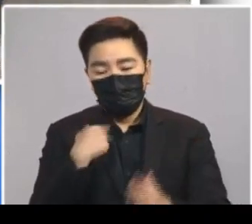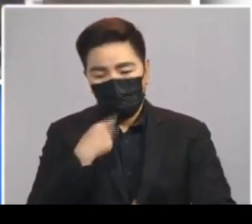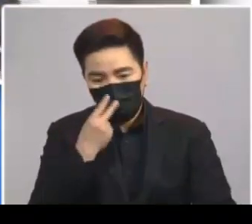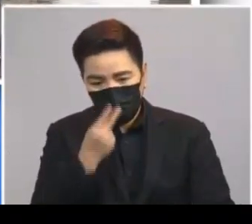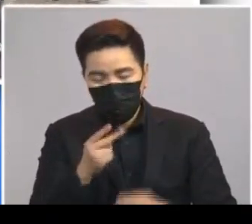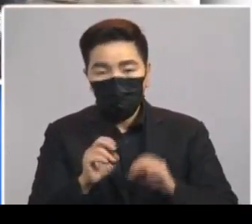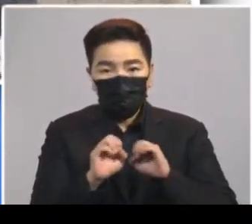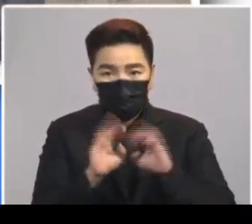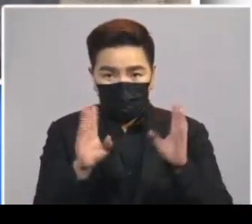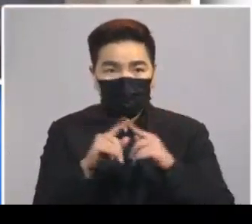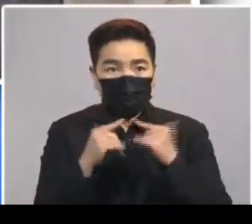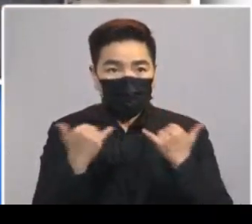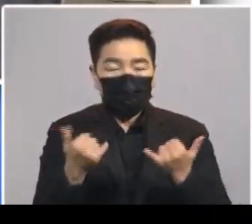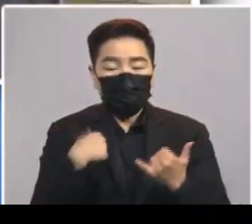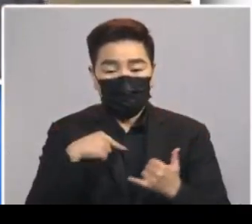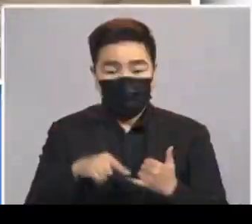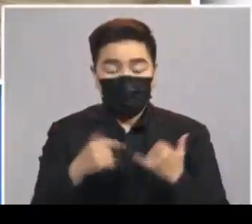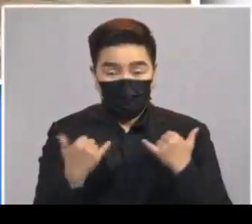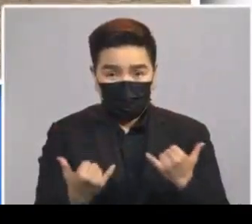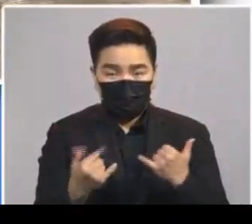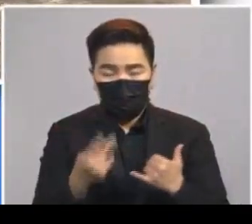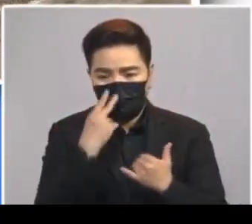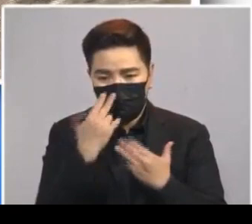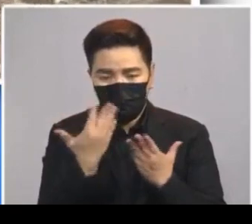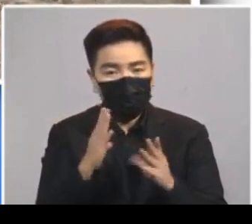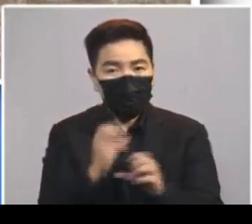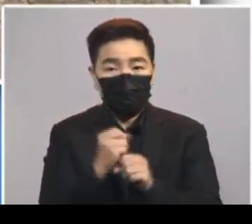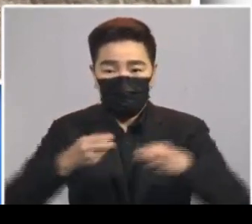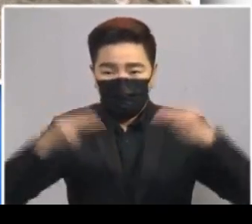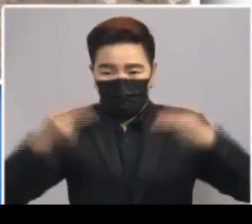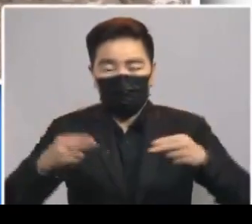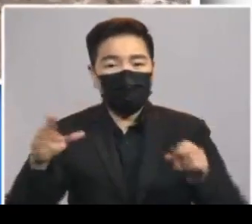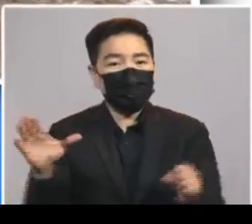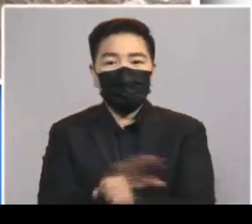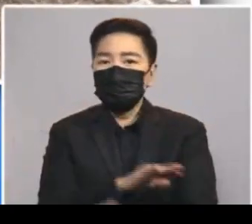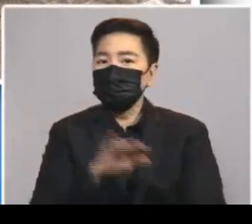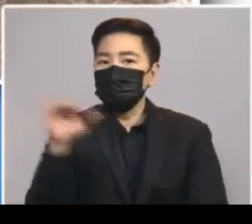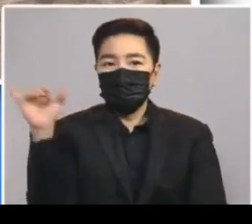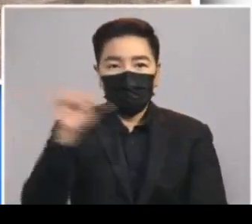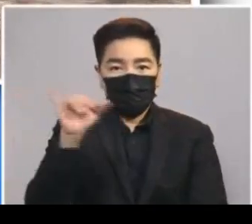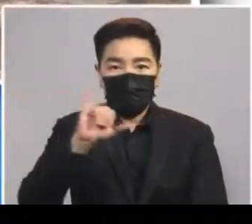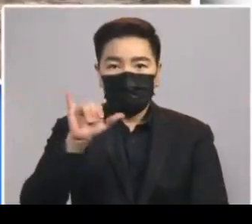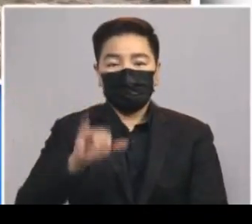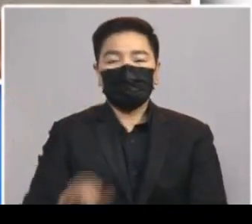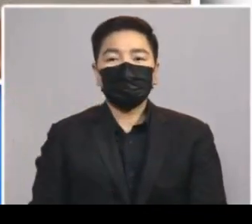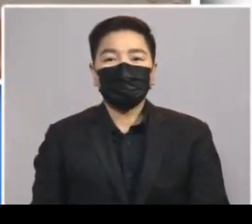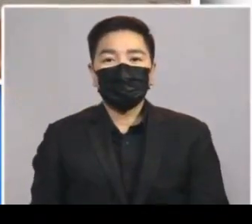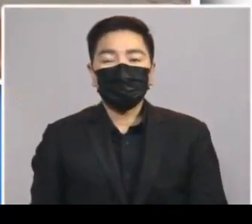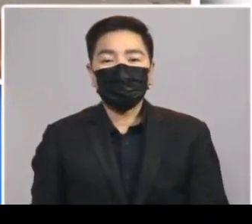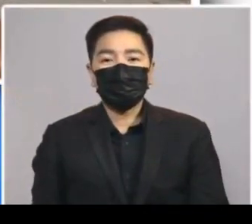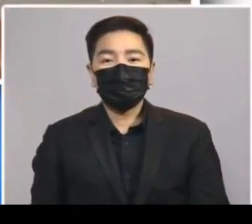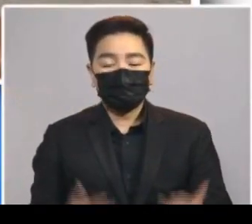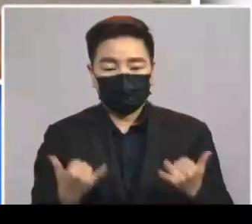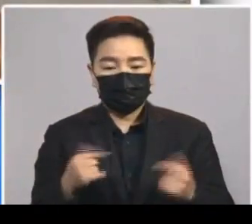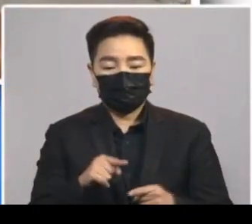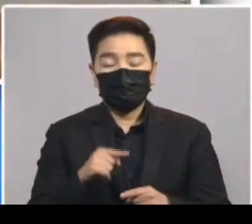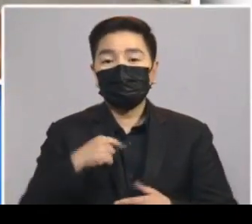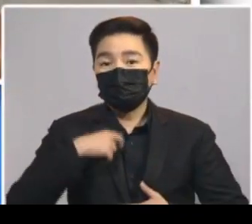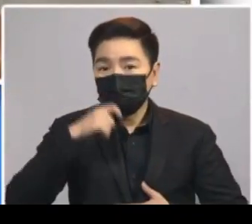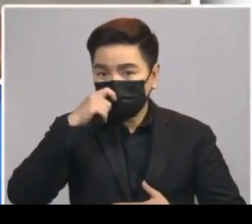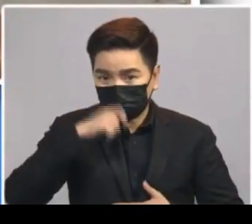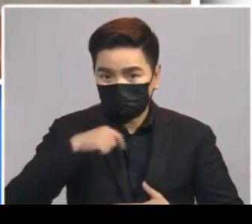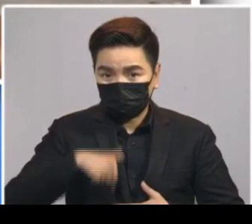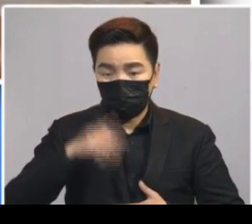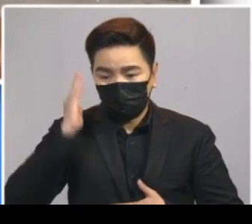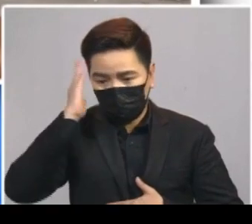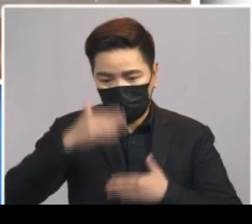ชัดเจนแต่ว่าในชั้นนี้ก็ต้องสรุปว่ายังไม่ได้เป็นสงครามเต็มรูปแบบครับ ครับแล้วในชั้นนี้บทบาทของไทยหลัง